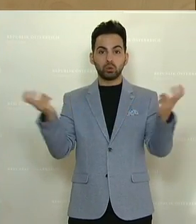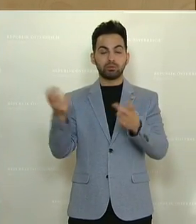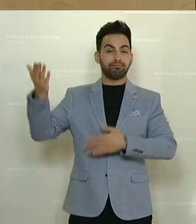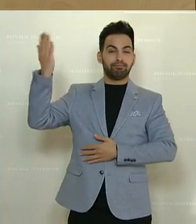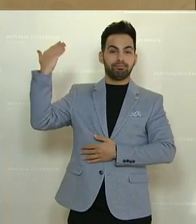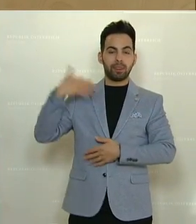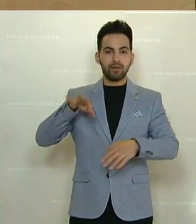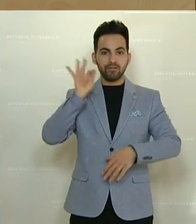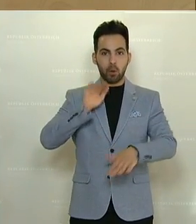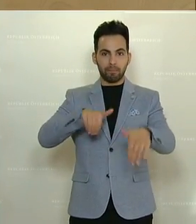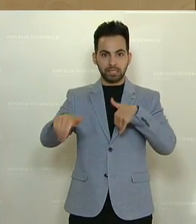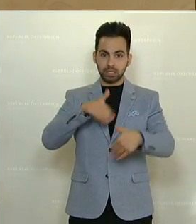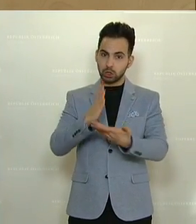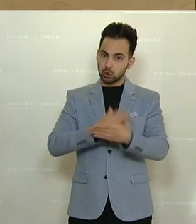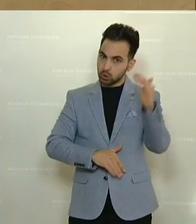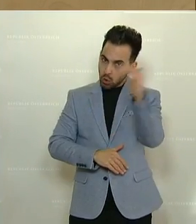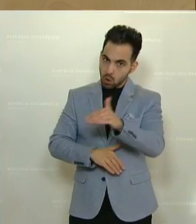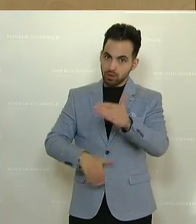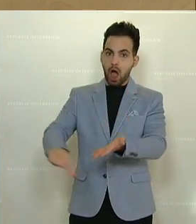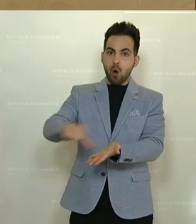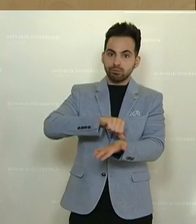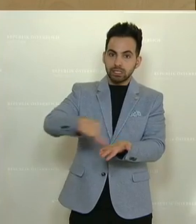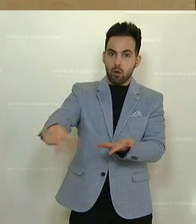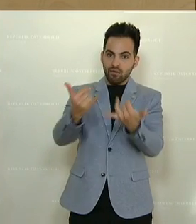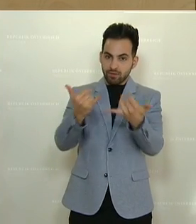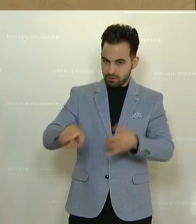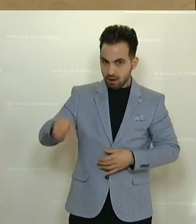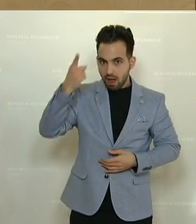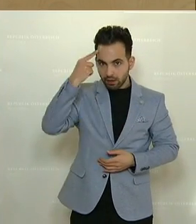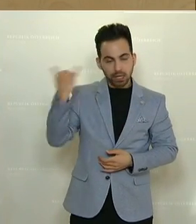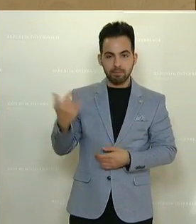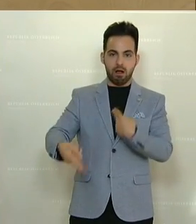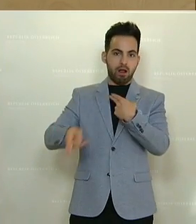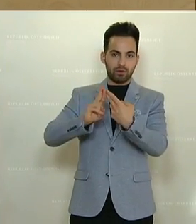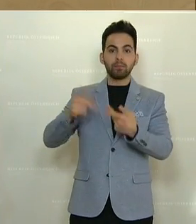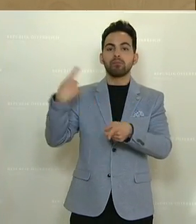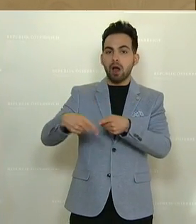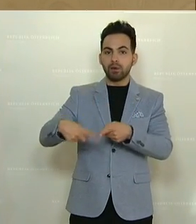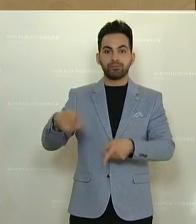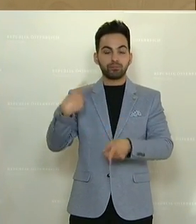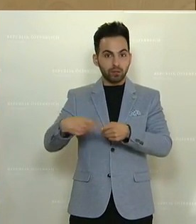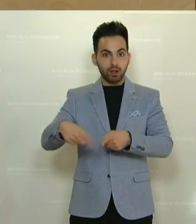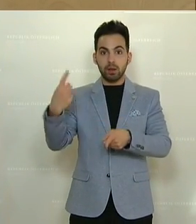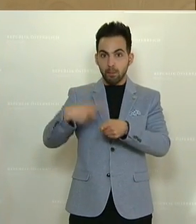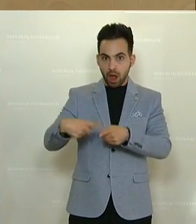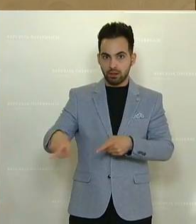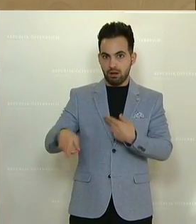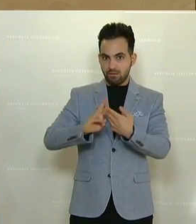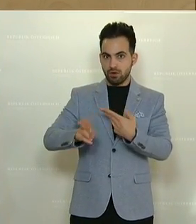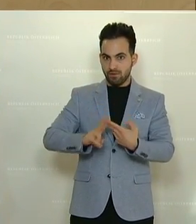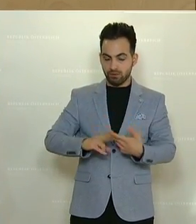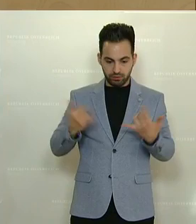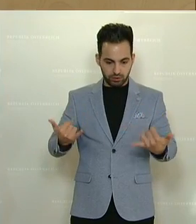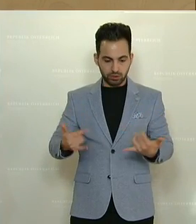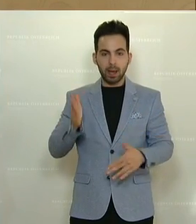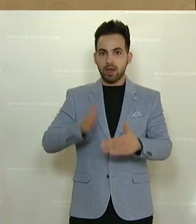Ministerin, mehrmals auf die Auszahlung angesprochen. Sie werden sich sicher erinnern. Jedes Mal haben Sie geantwortet, bald, ehestmöglich, in diese Richtung.